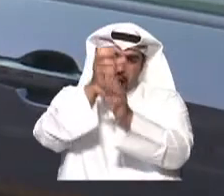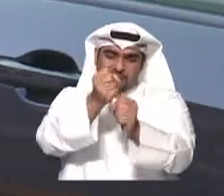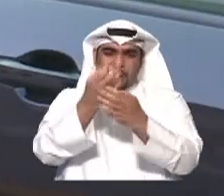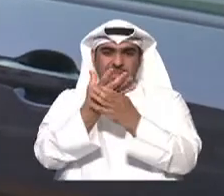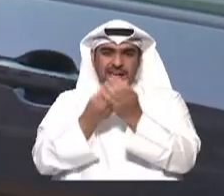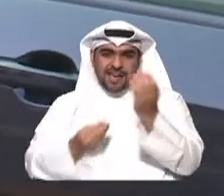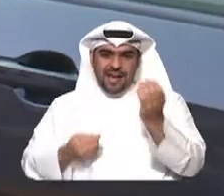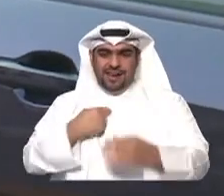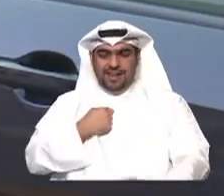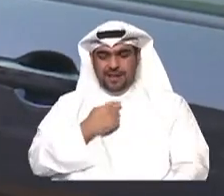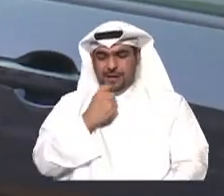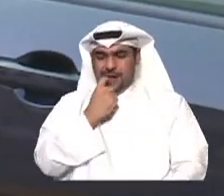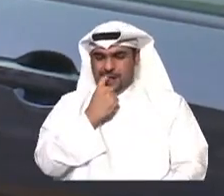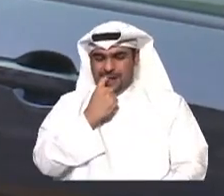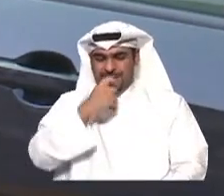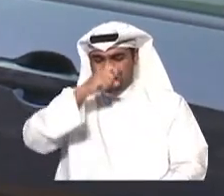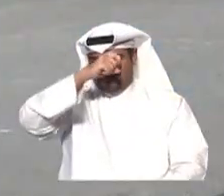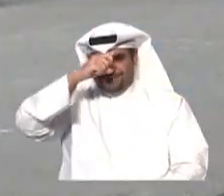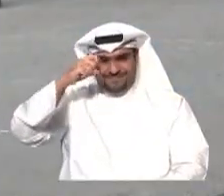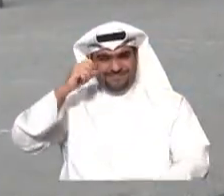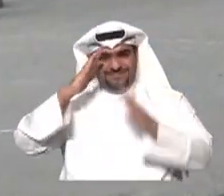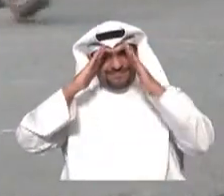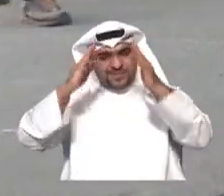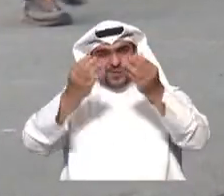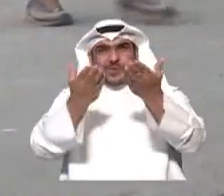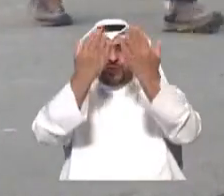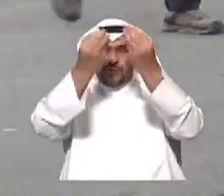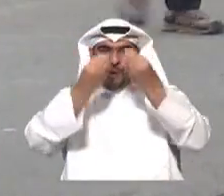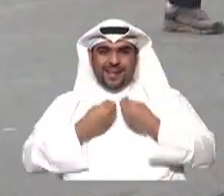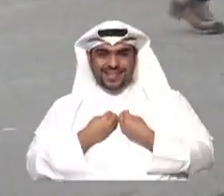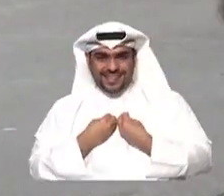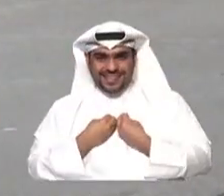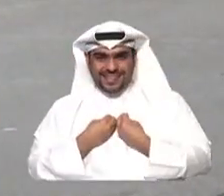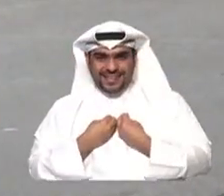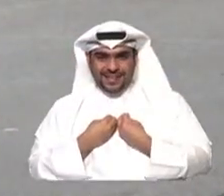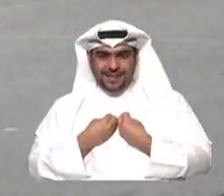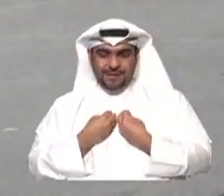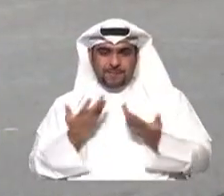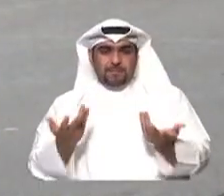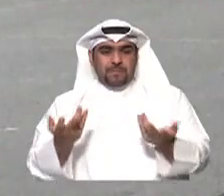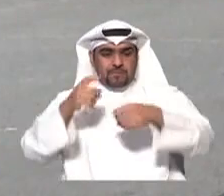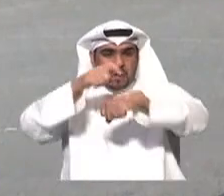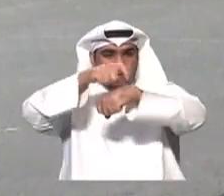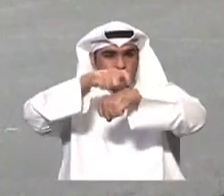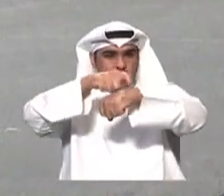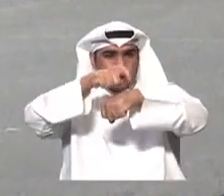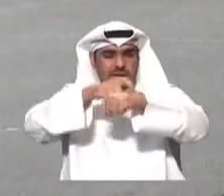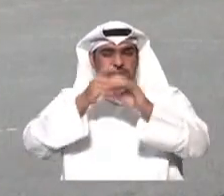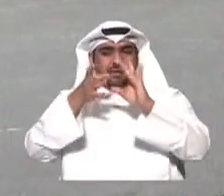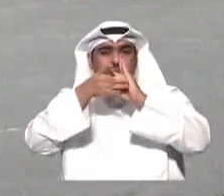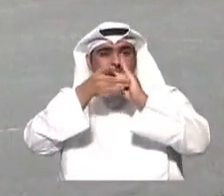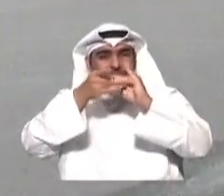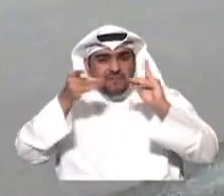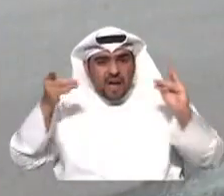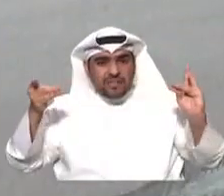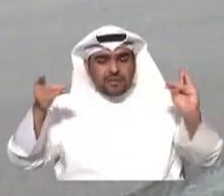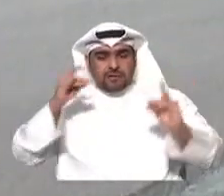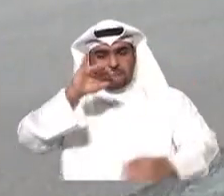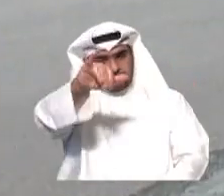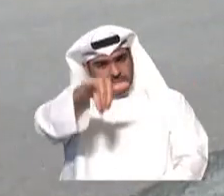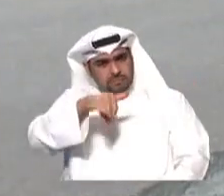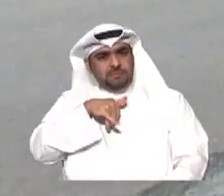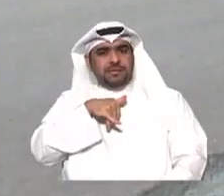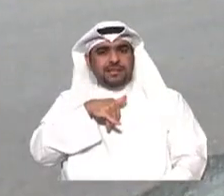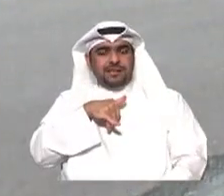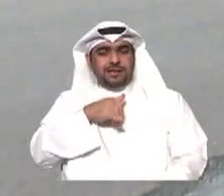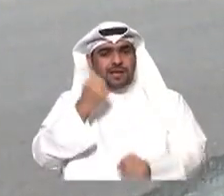عندها يعني، وهذه فخر لنا صراحة. كل إنسان عنده وقت فاضي يطلع طاقته بهالعمل التطوعي هذا. دورنا هنا